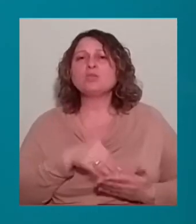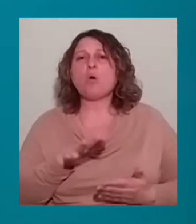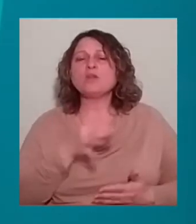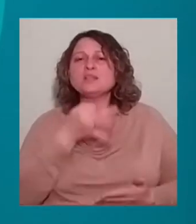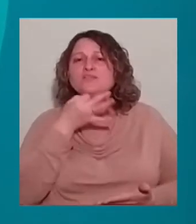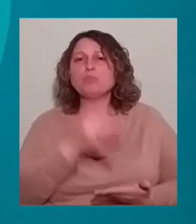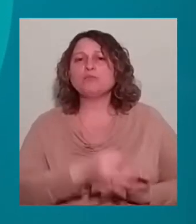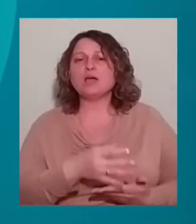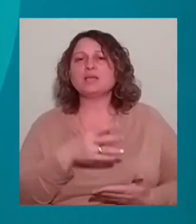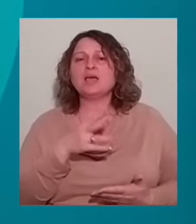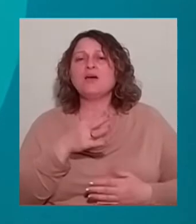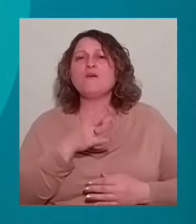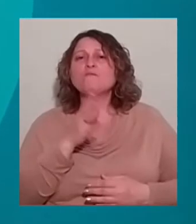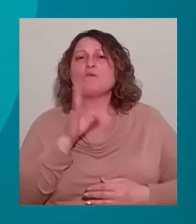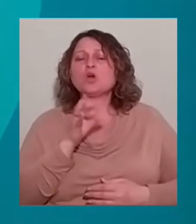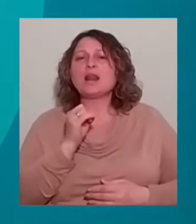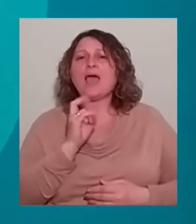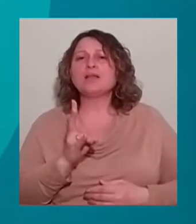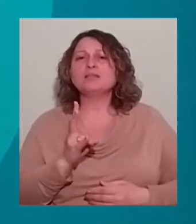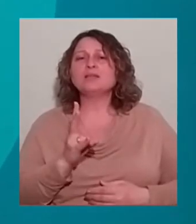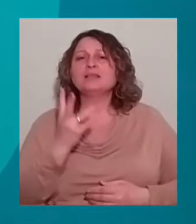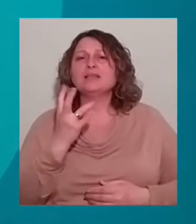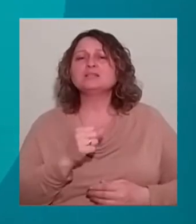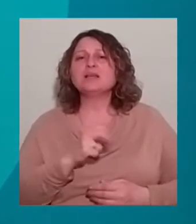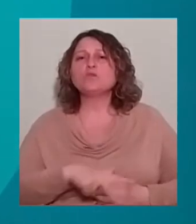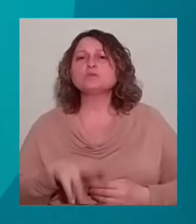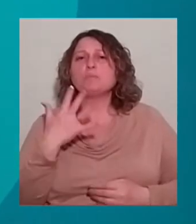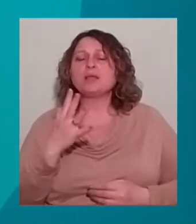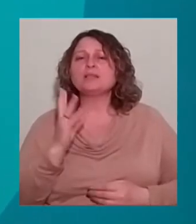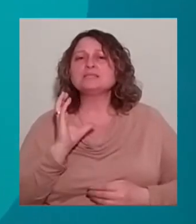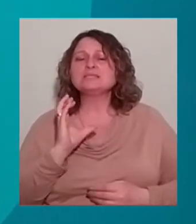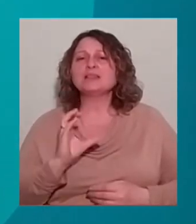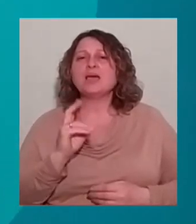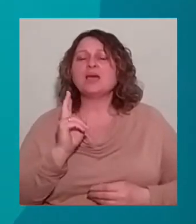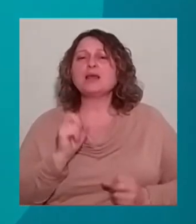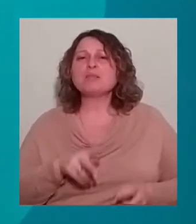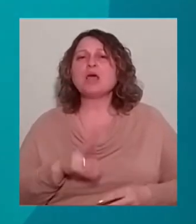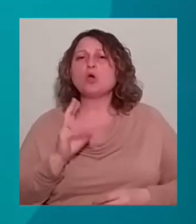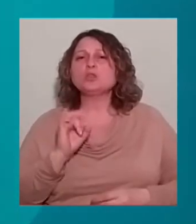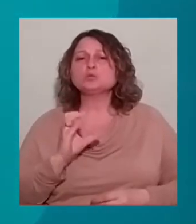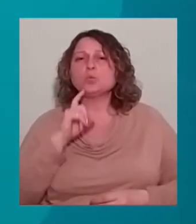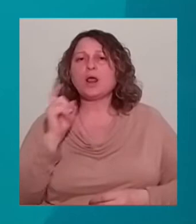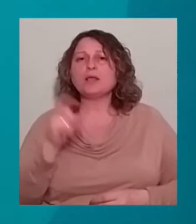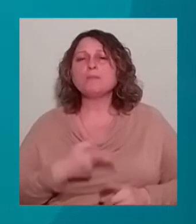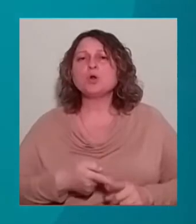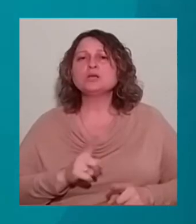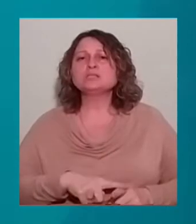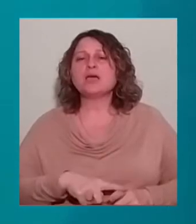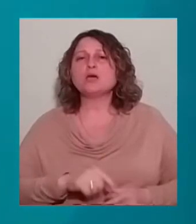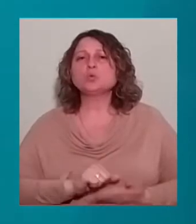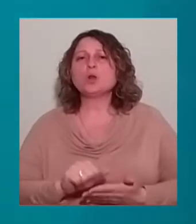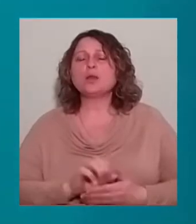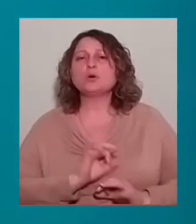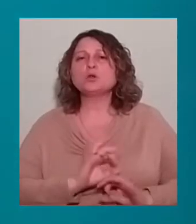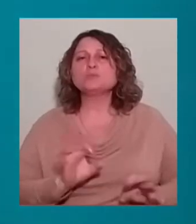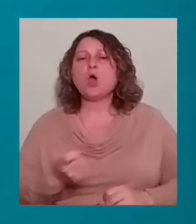підозру за частиною 1 статті 385 Кримінального кодексу України. Про це журналістам Суспільного розповів директор